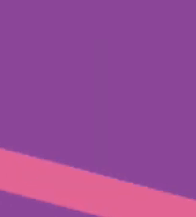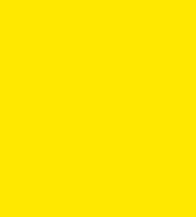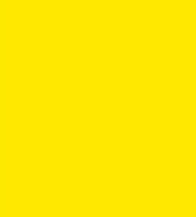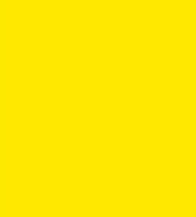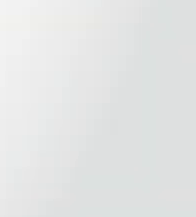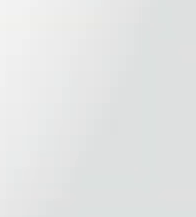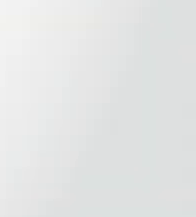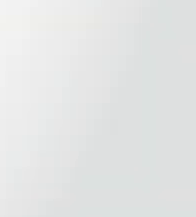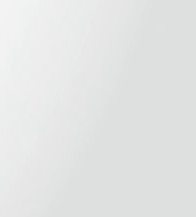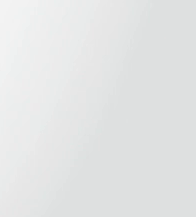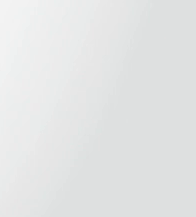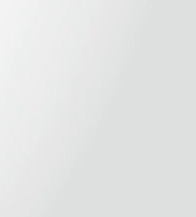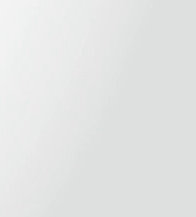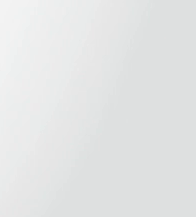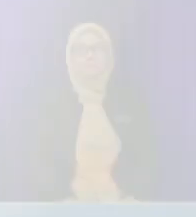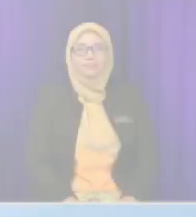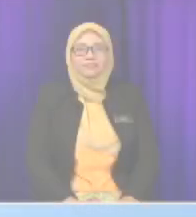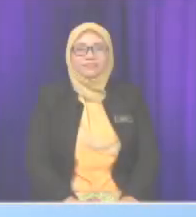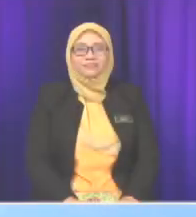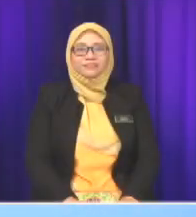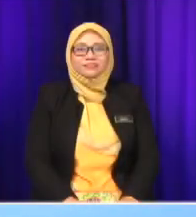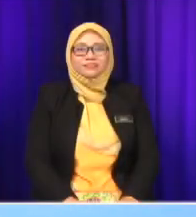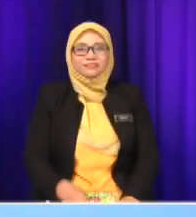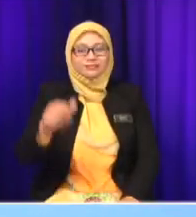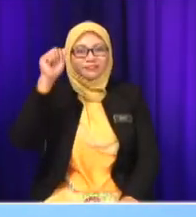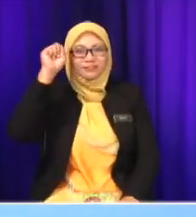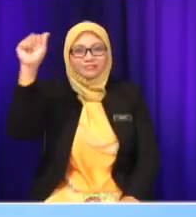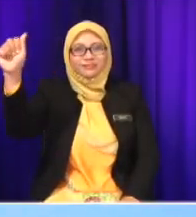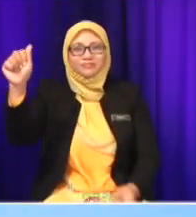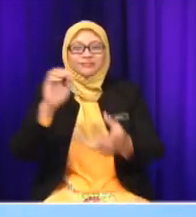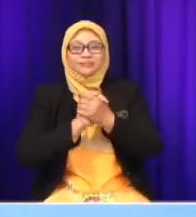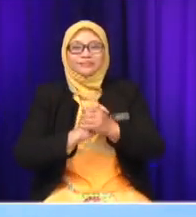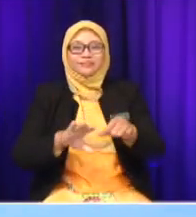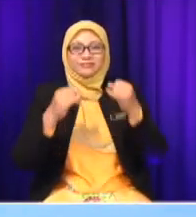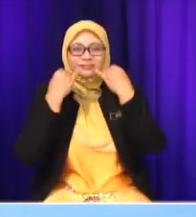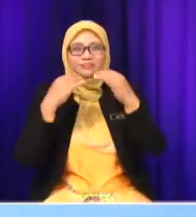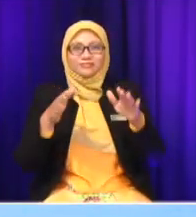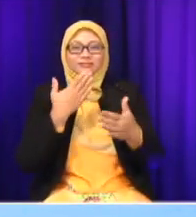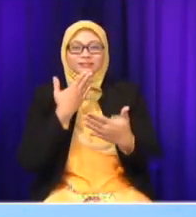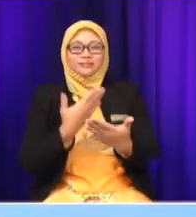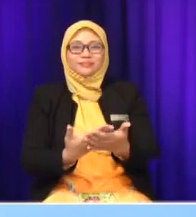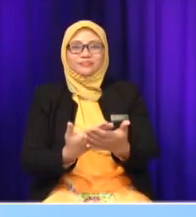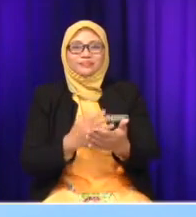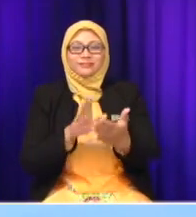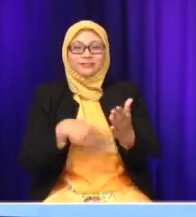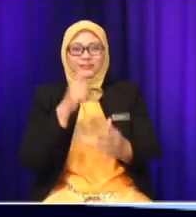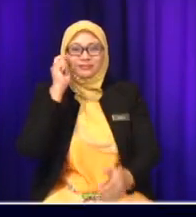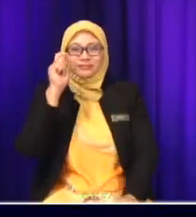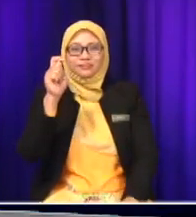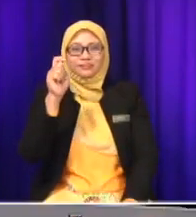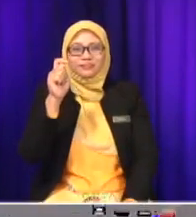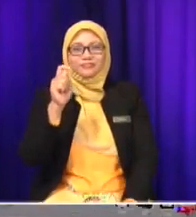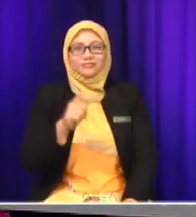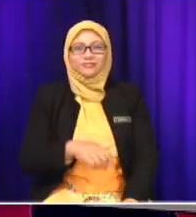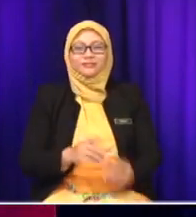Didik TV KPM Assalamualaikum salam sejahtera terima kasih kepada anda yang sedang menonton sukses spbm